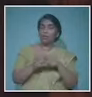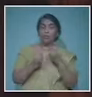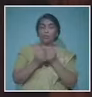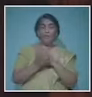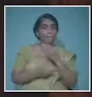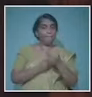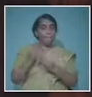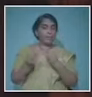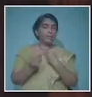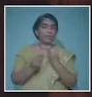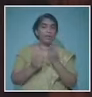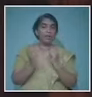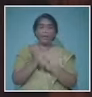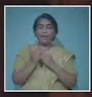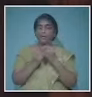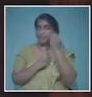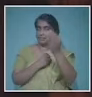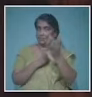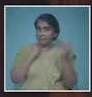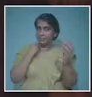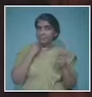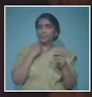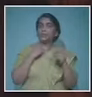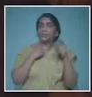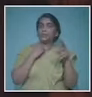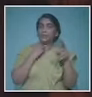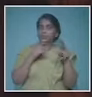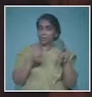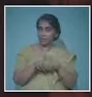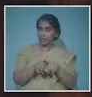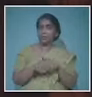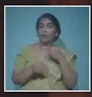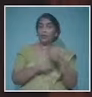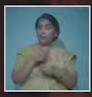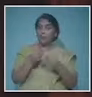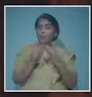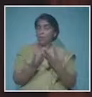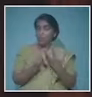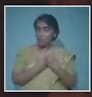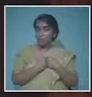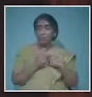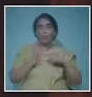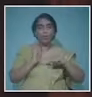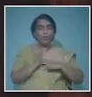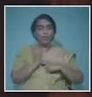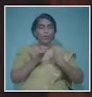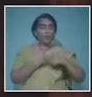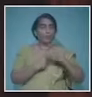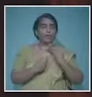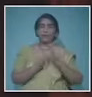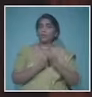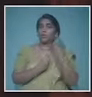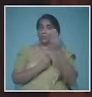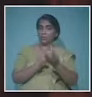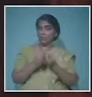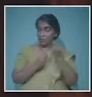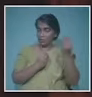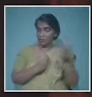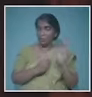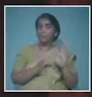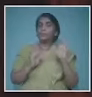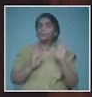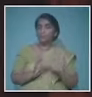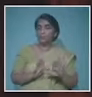ව්‍යවසායකයන්ට මුදල් ලබා දීම සිද්ධ වෙනවා. ඒ වගේම ව්‍යවසායකයන්ට අවශ්‍ය කරන උපකරණ යන්ත්‍ර සූත්‍ර ලබා දීම සිද්ධ වෙනවා.